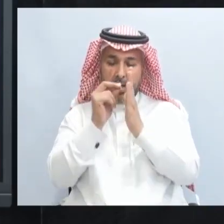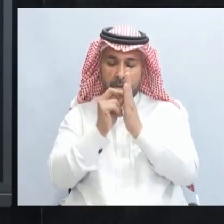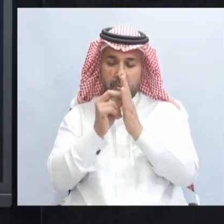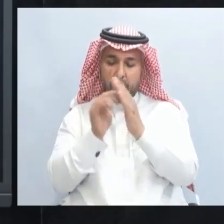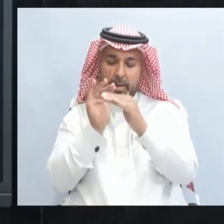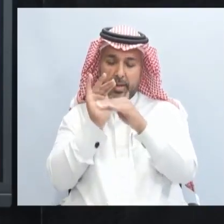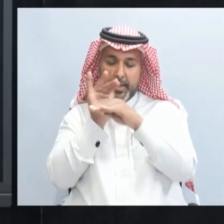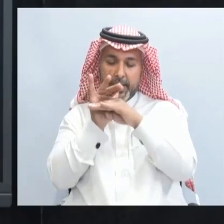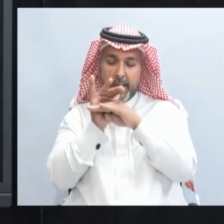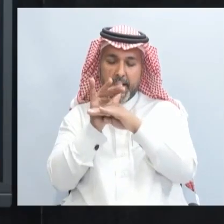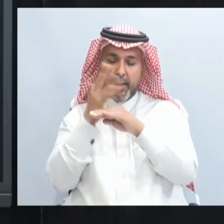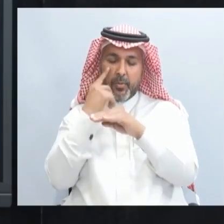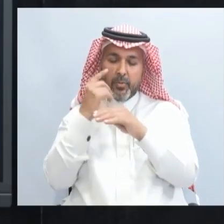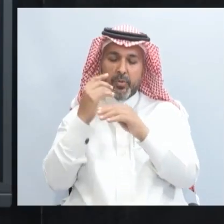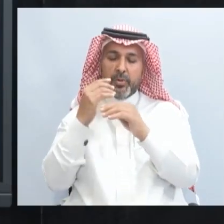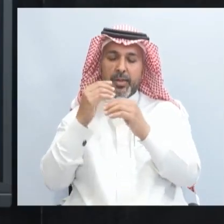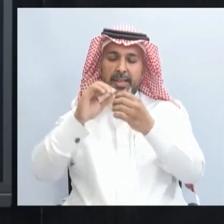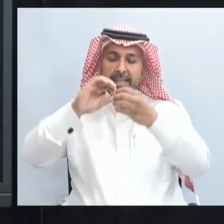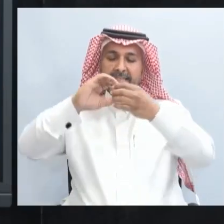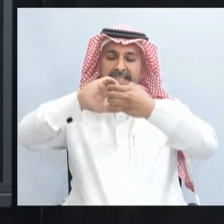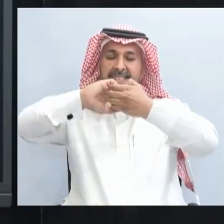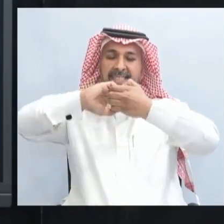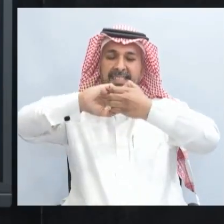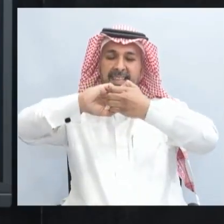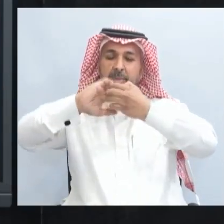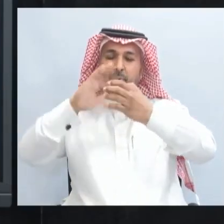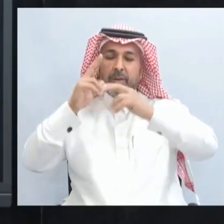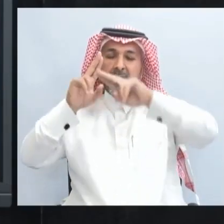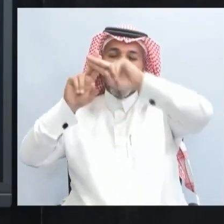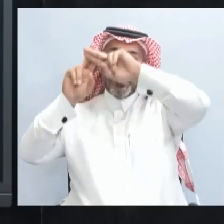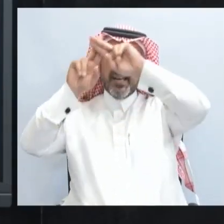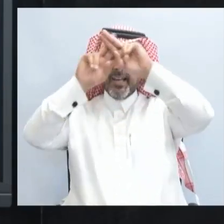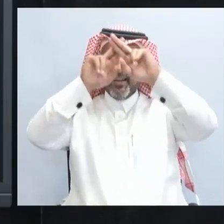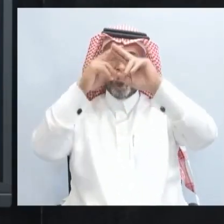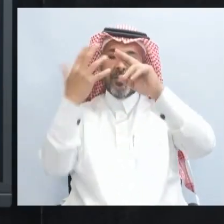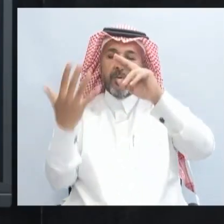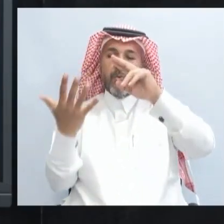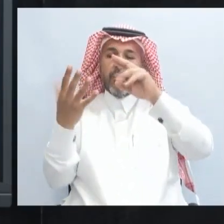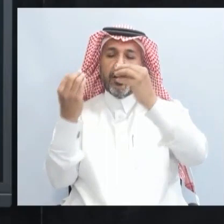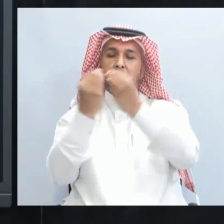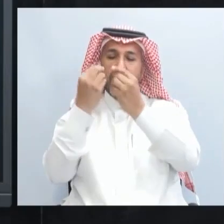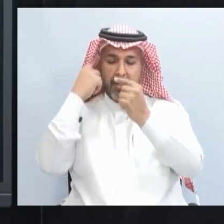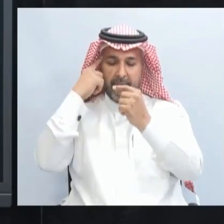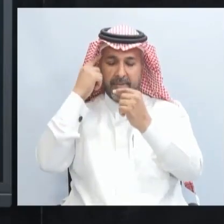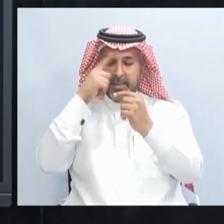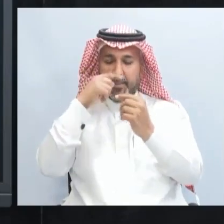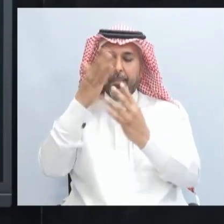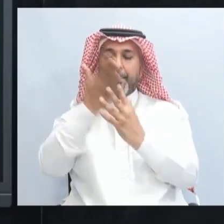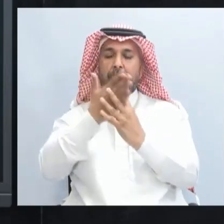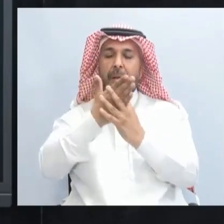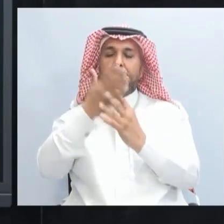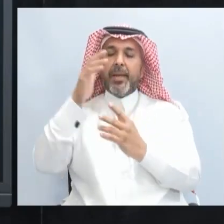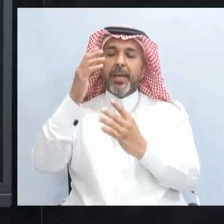الجذب في ما بين الكواكب او الكتل اذا منطقي جدا ان يوضع في باب الجاذبيه الذي ندرسه نحن الان